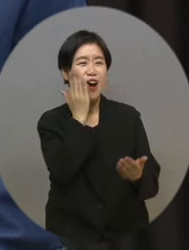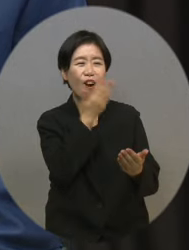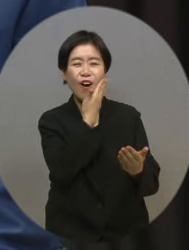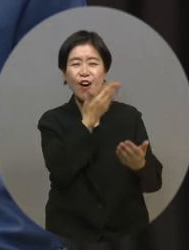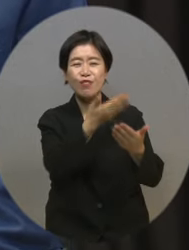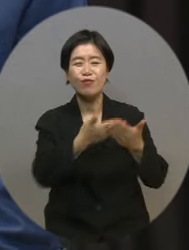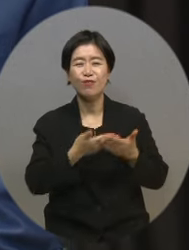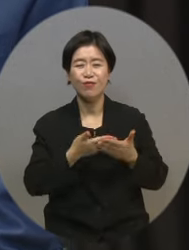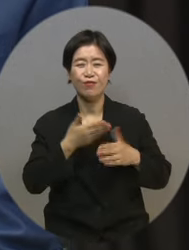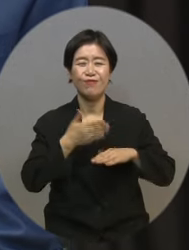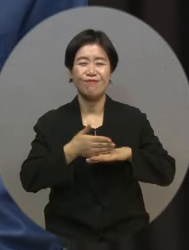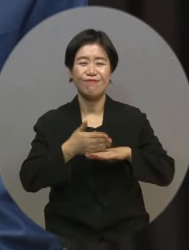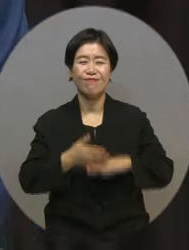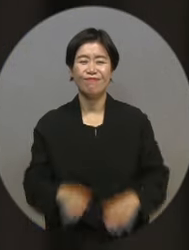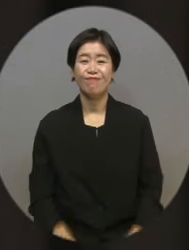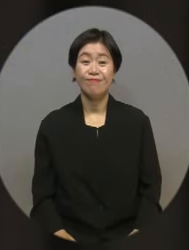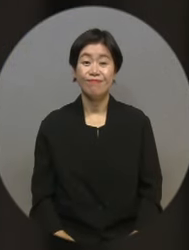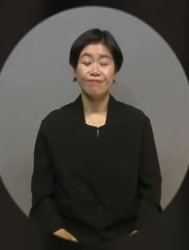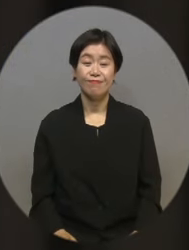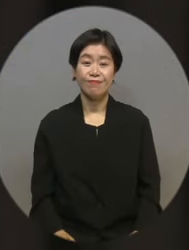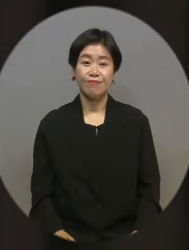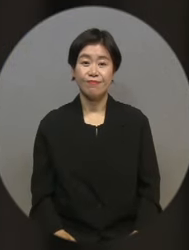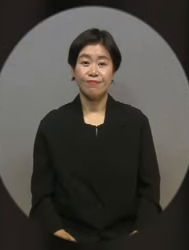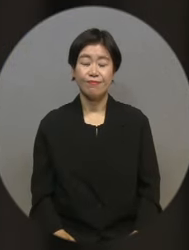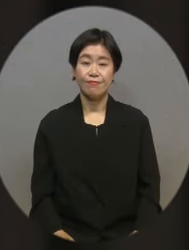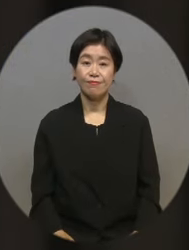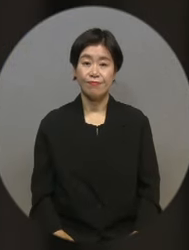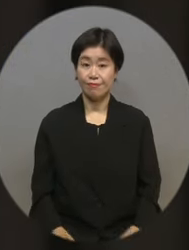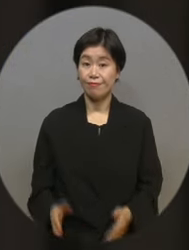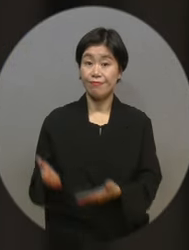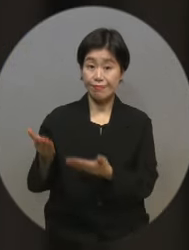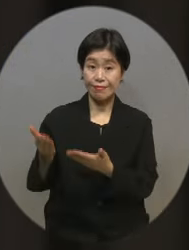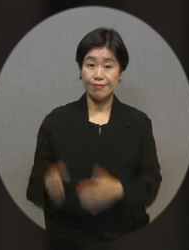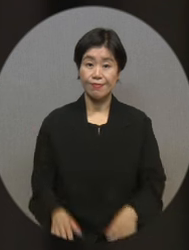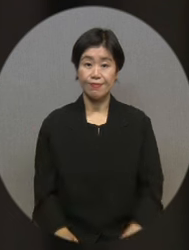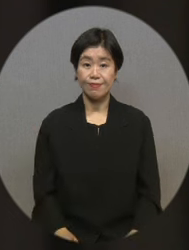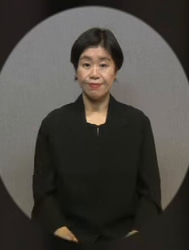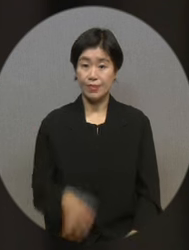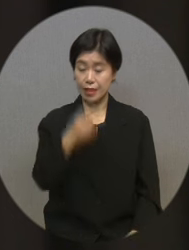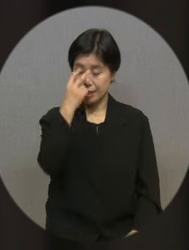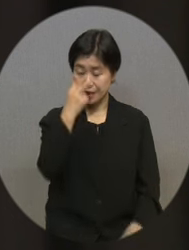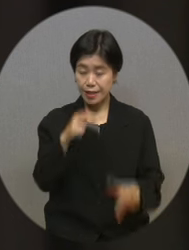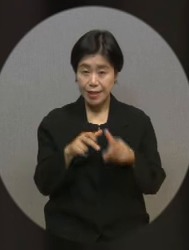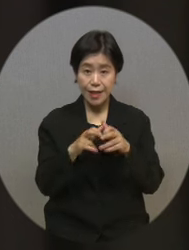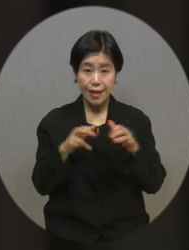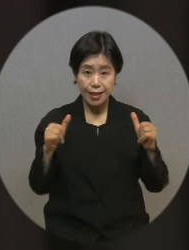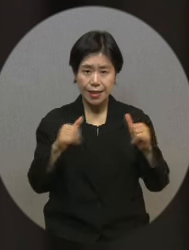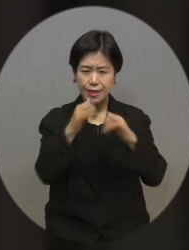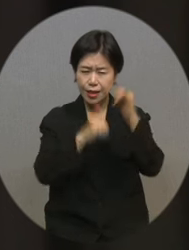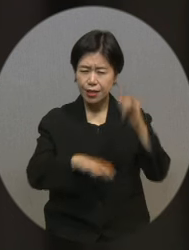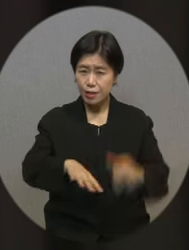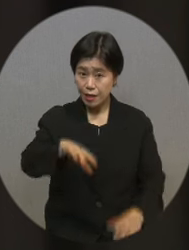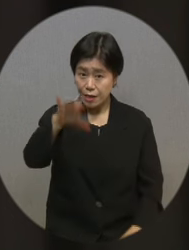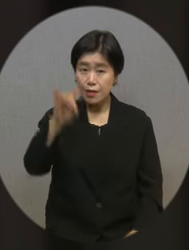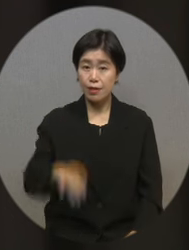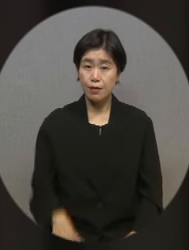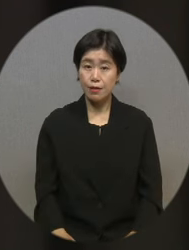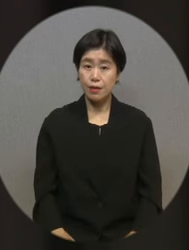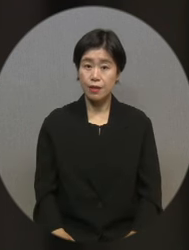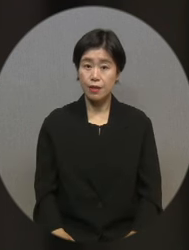같습니다. 아무튼, 그 당선인께서는 또 시각장애인 최초로 제가